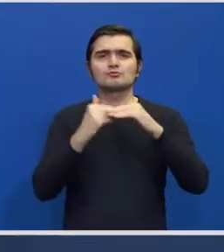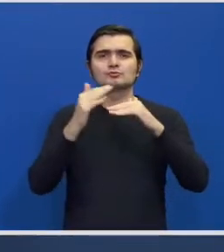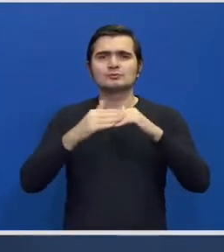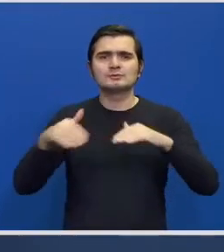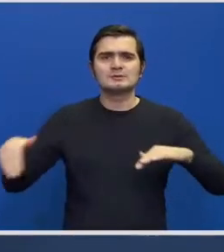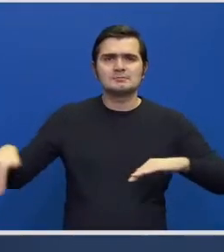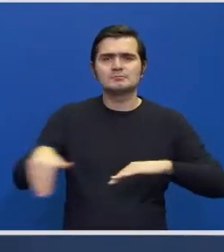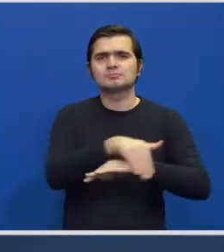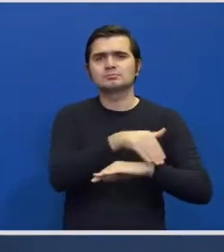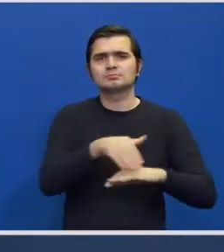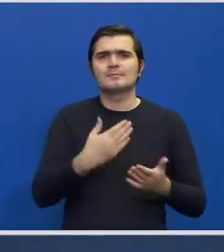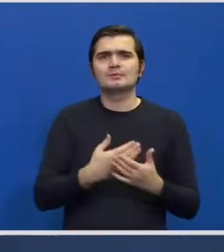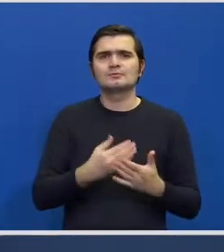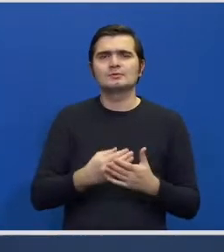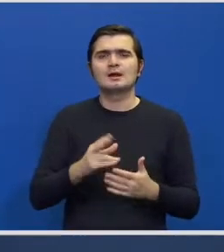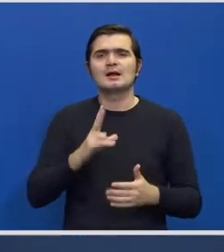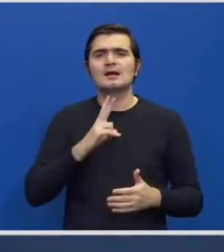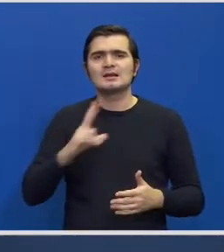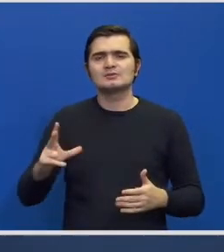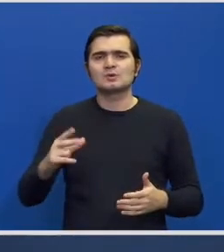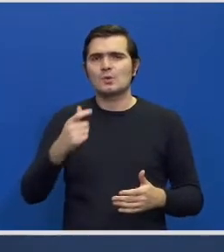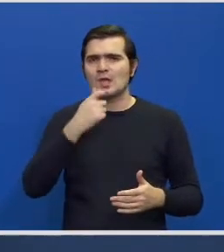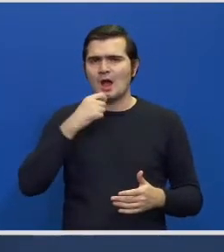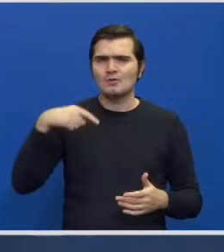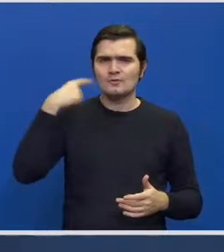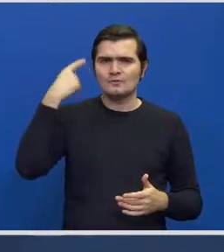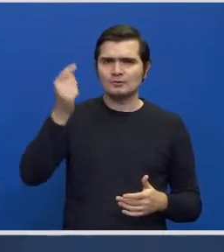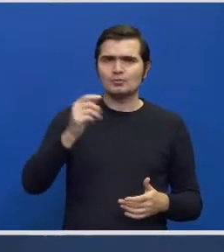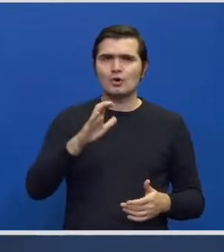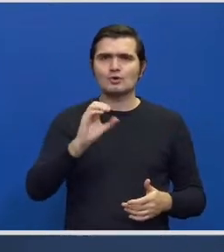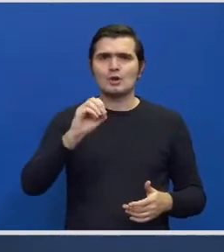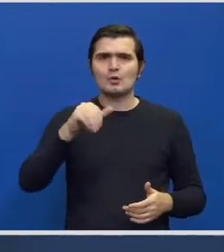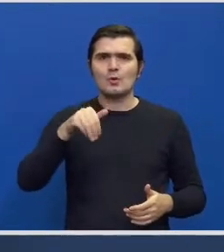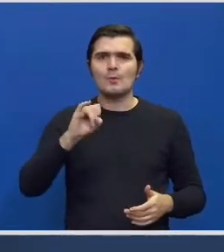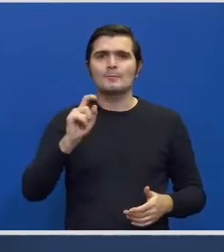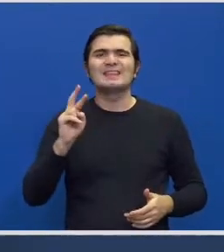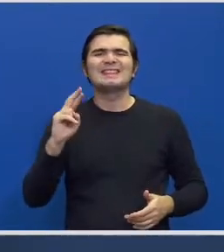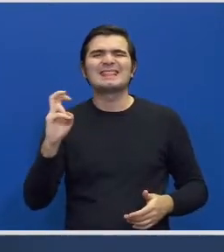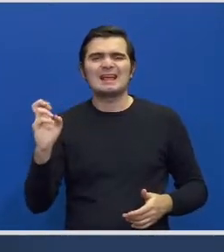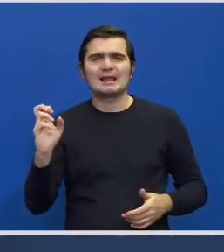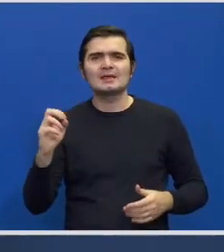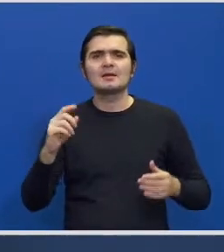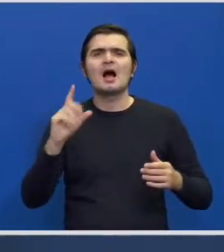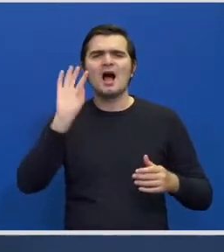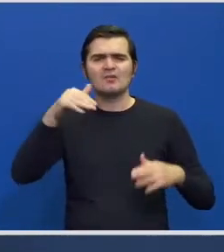cum știți, riscul de decomitere pentru anul viitor